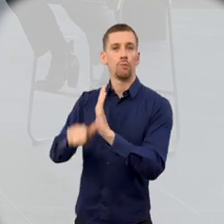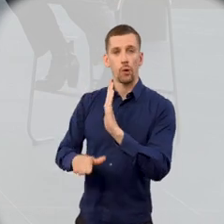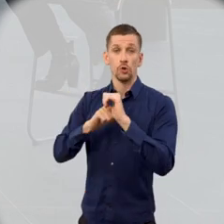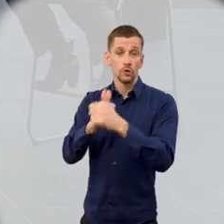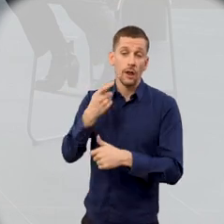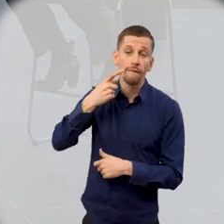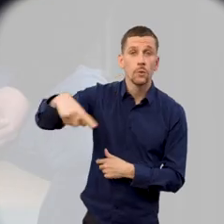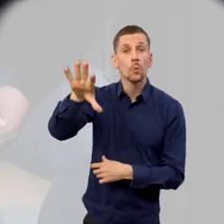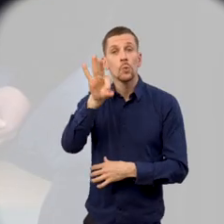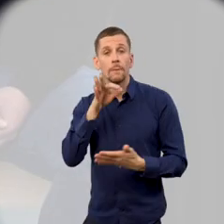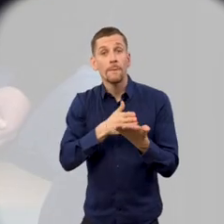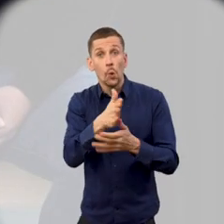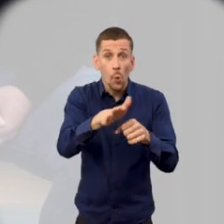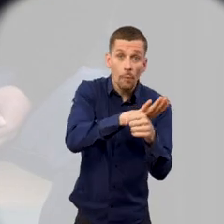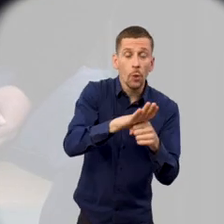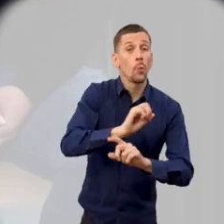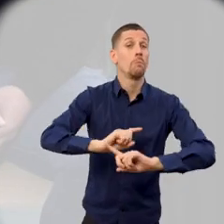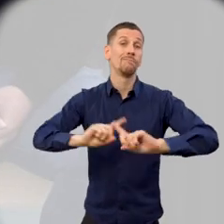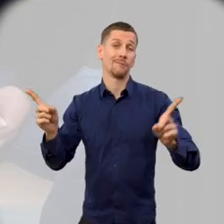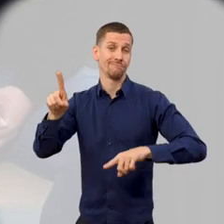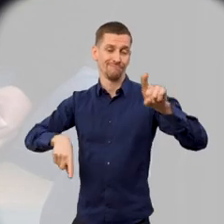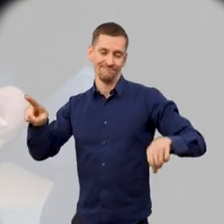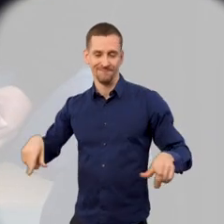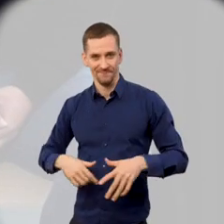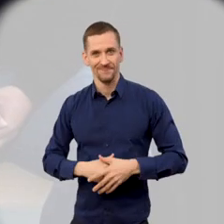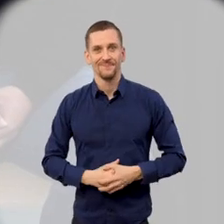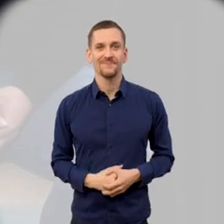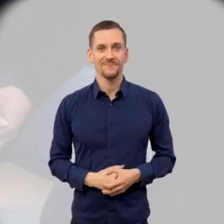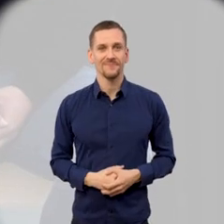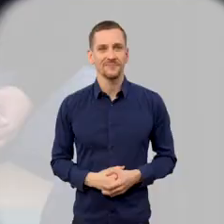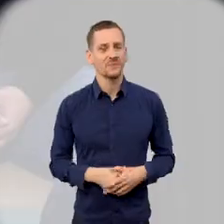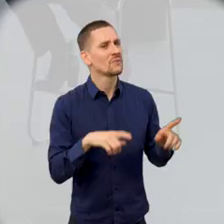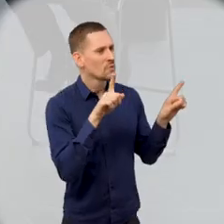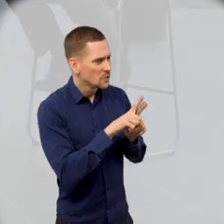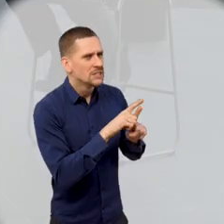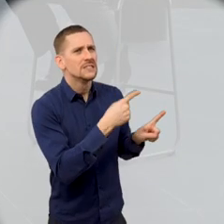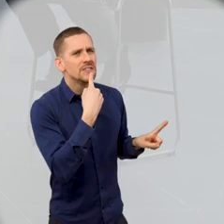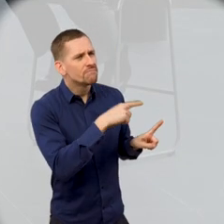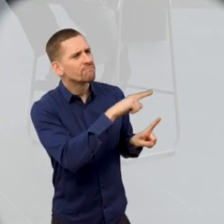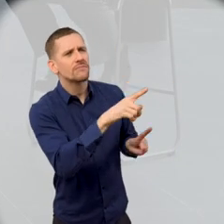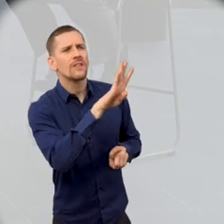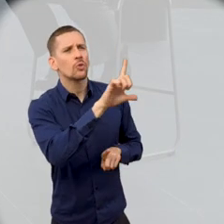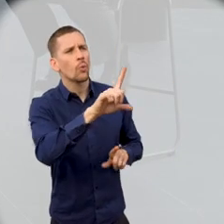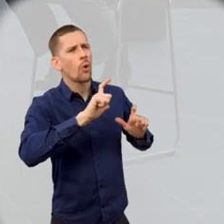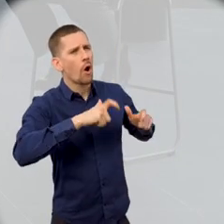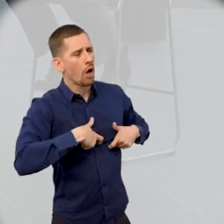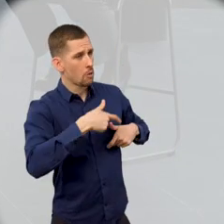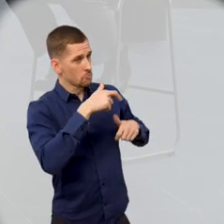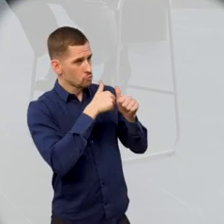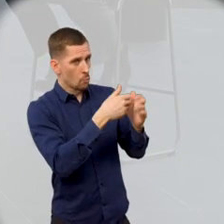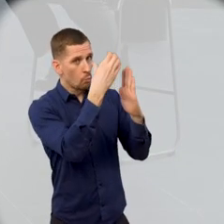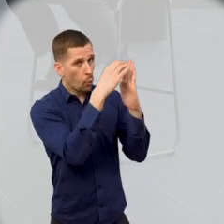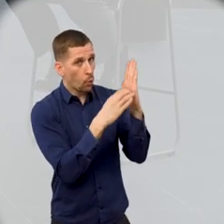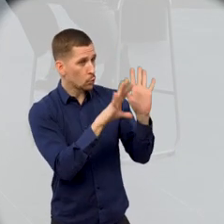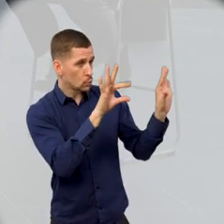mois, selon que l'élève choisisse le parcours complet ou pas. Ça veut dire aussi que ce sont des parcours un peu comme justement l'école